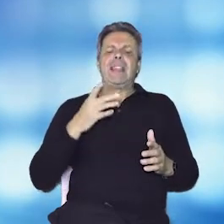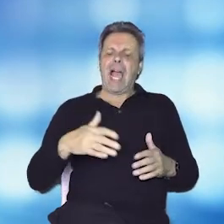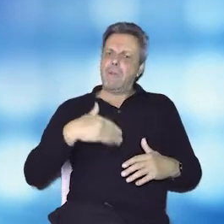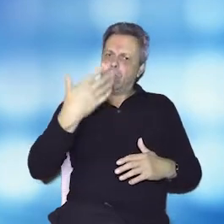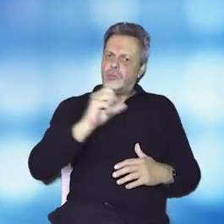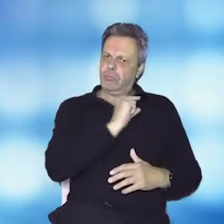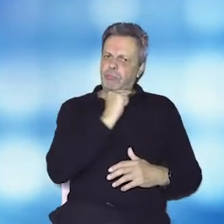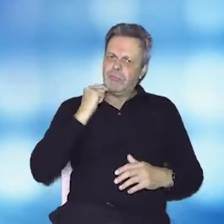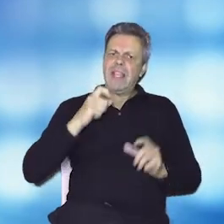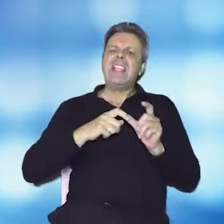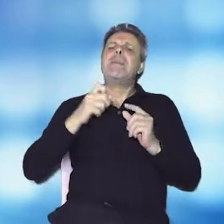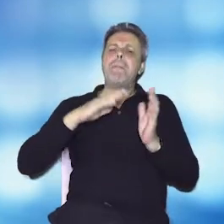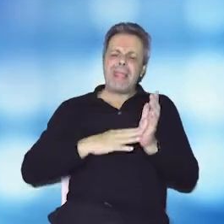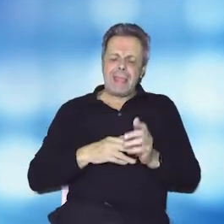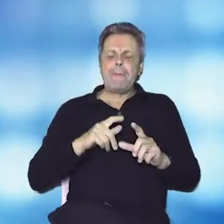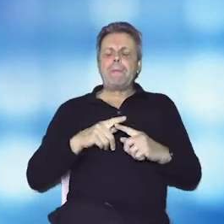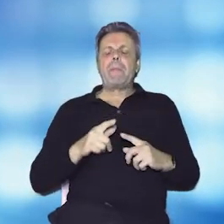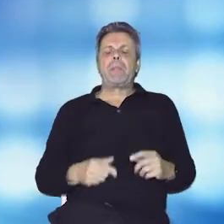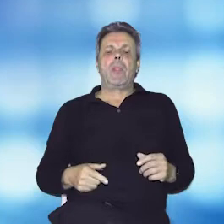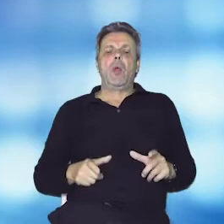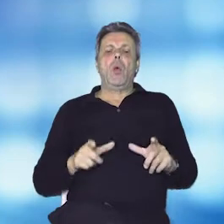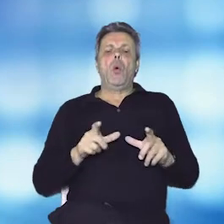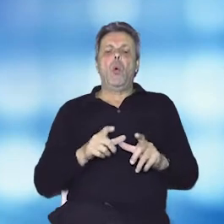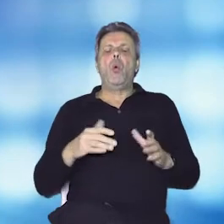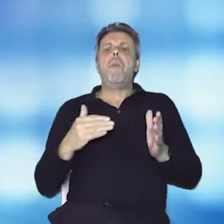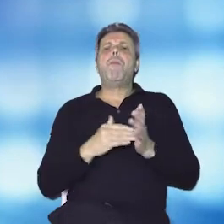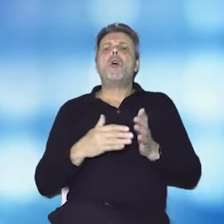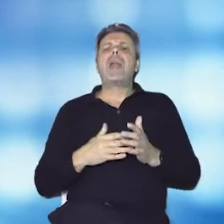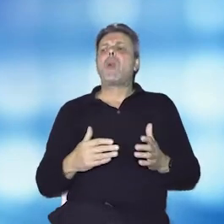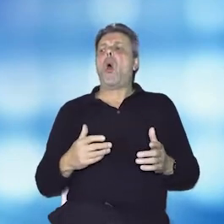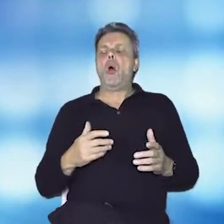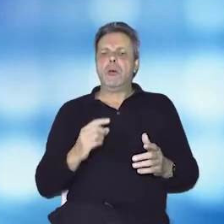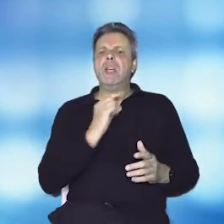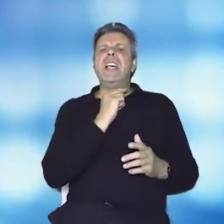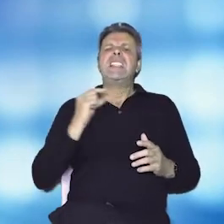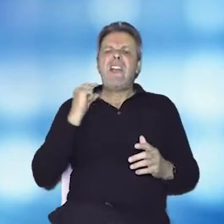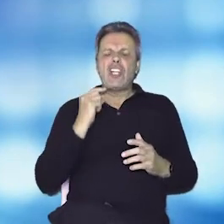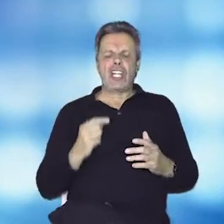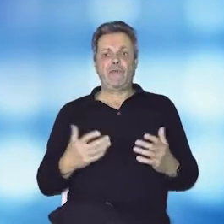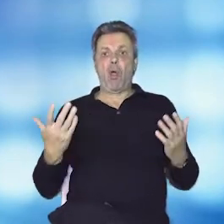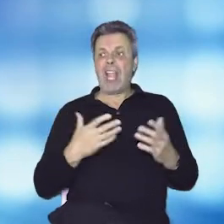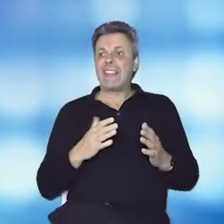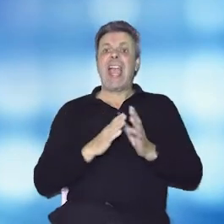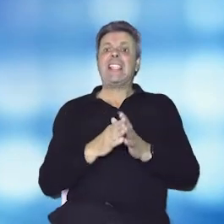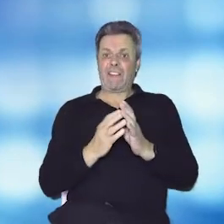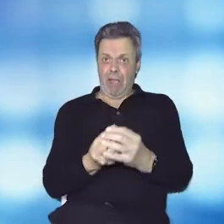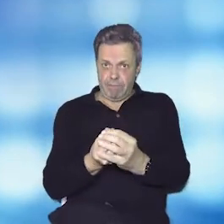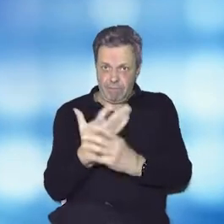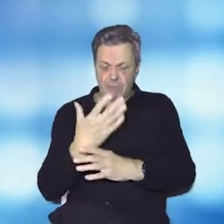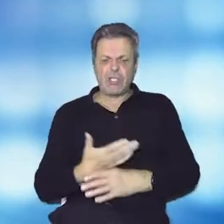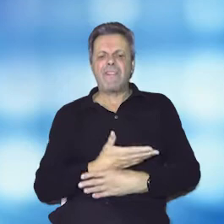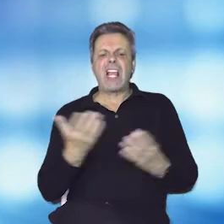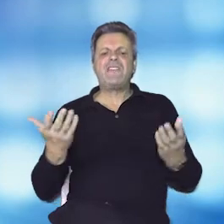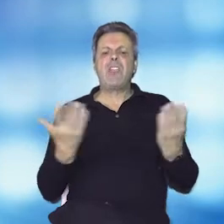Smitha i Olivera Cowderya, njegovog suradnika, u potrebno svećeništvo. Kada je crkva uspostavljena,